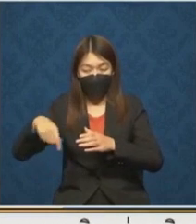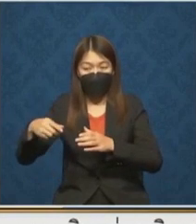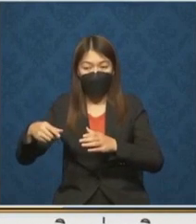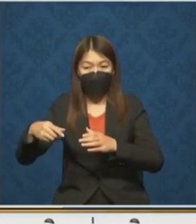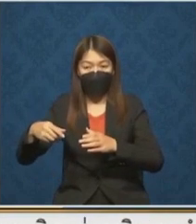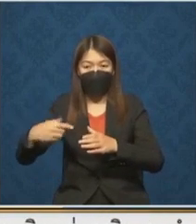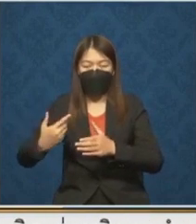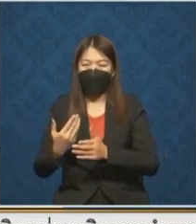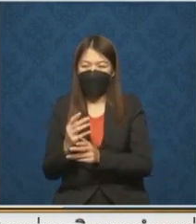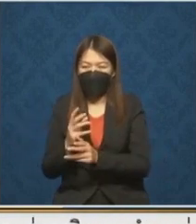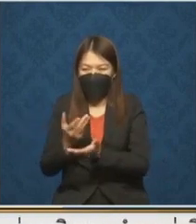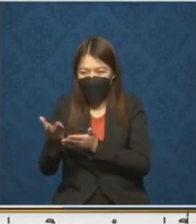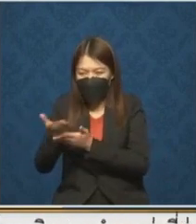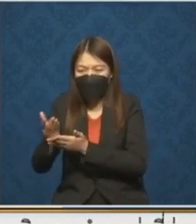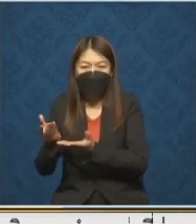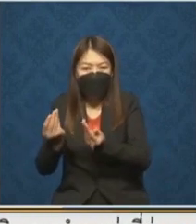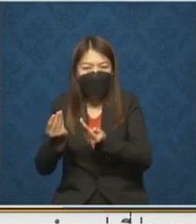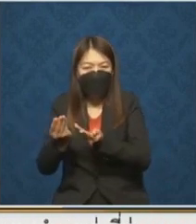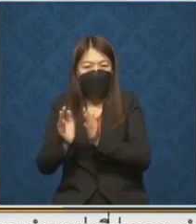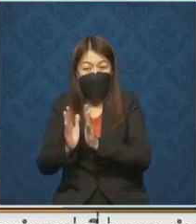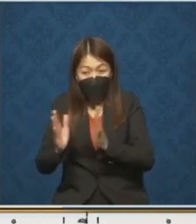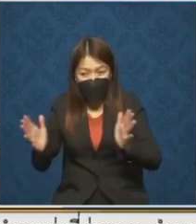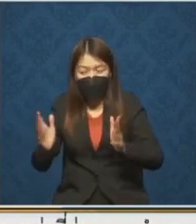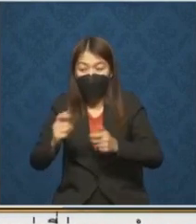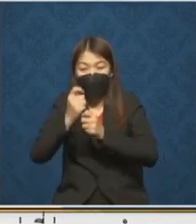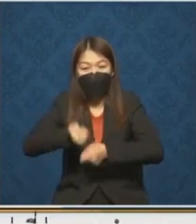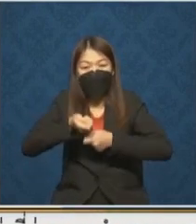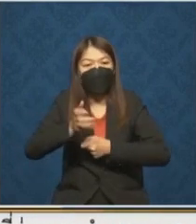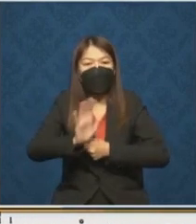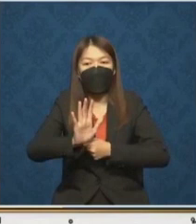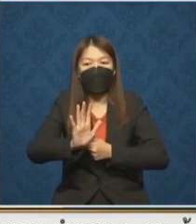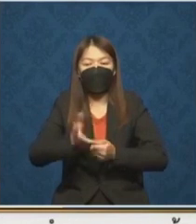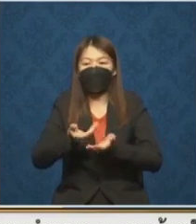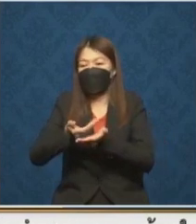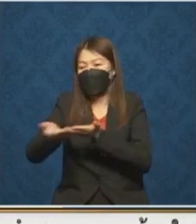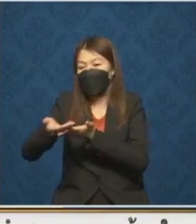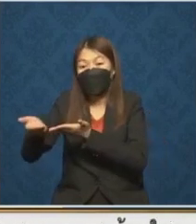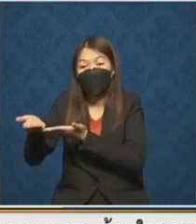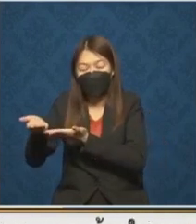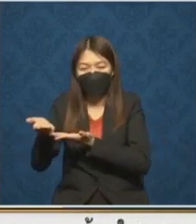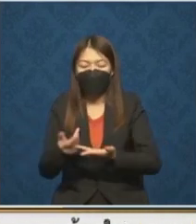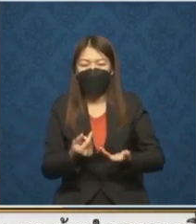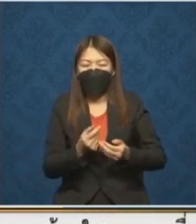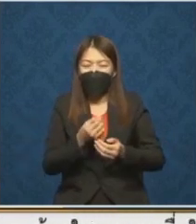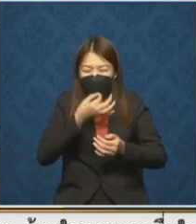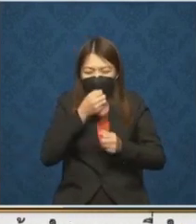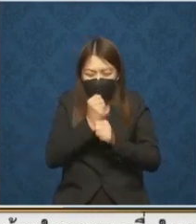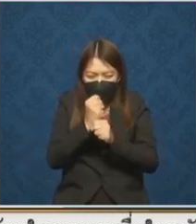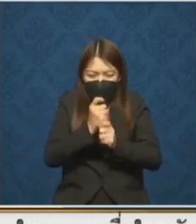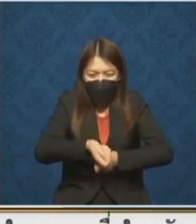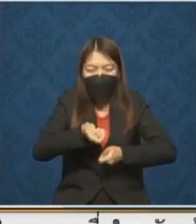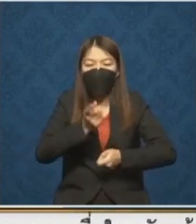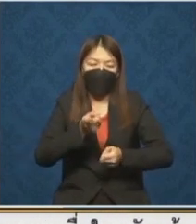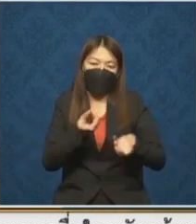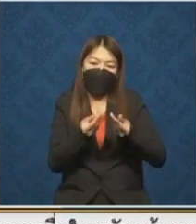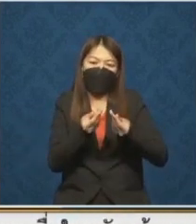นักกกตุนทดินเพราว่าเขาไมไดไปชำกระเศษตครัดันั้นตัวกระเศษตกรจงมีที่ดนนิดเดียวอันนี้คือ